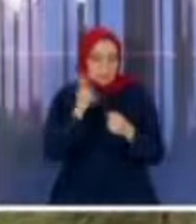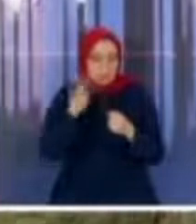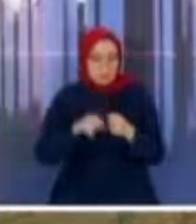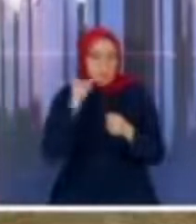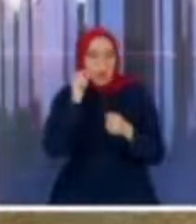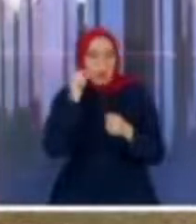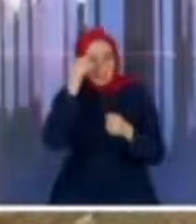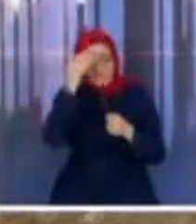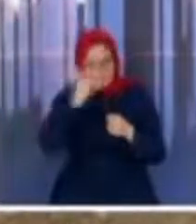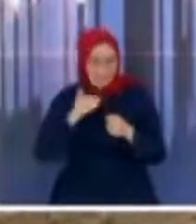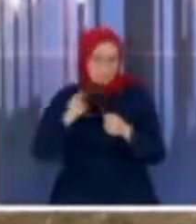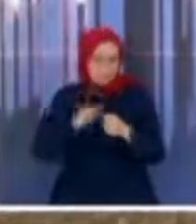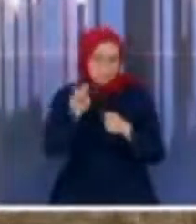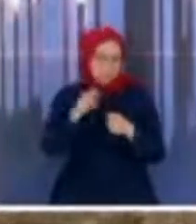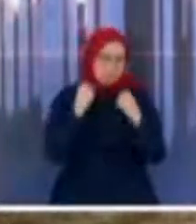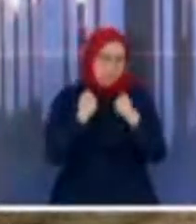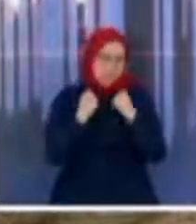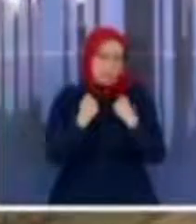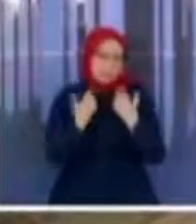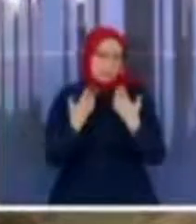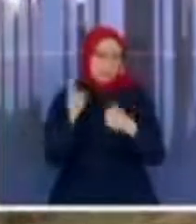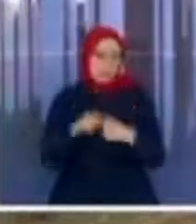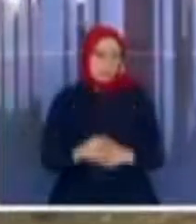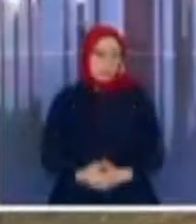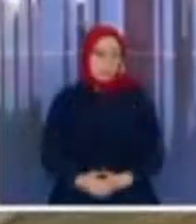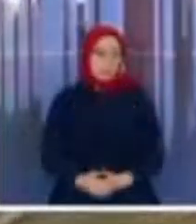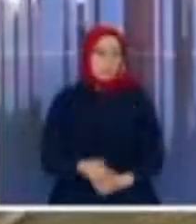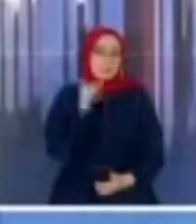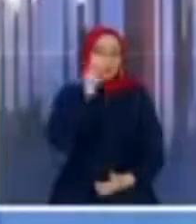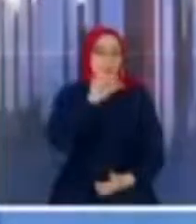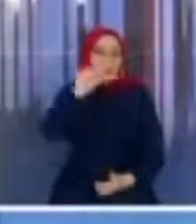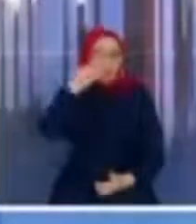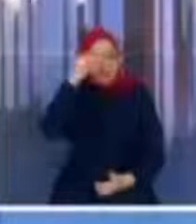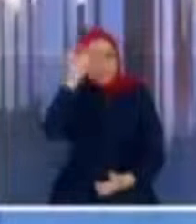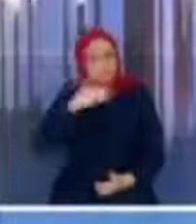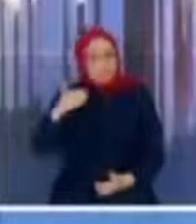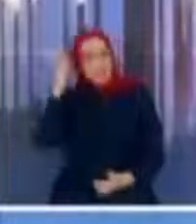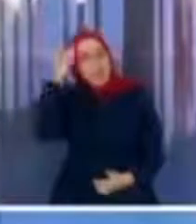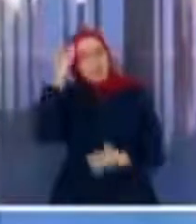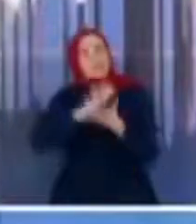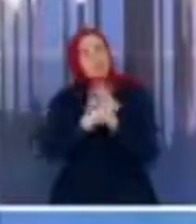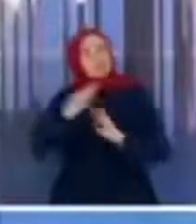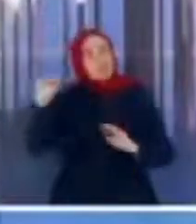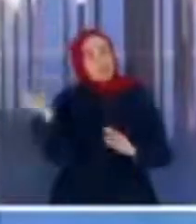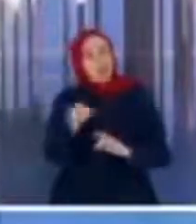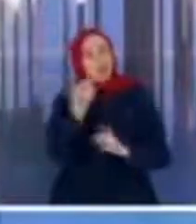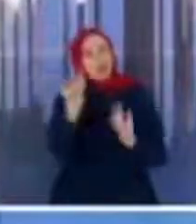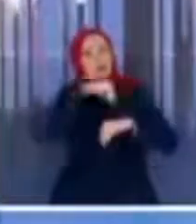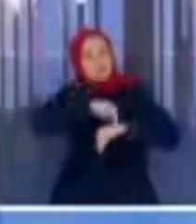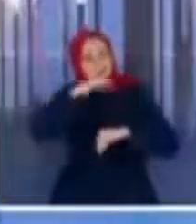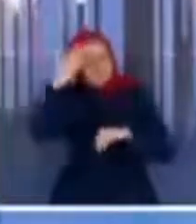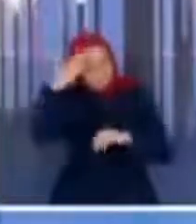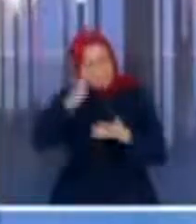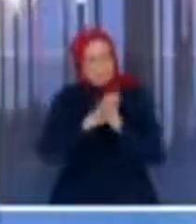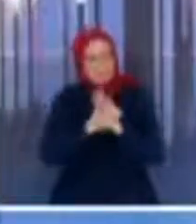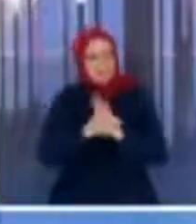عشاق التجوال. فهمت؟ علي ديما يعرف برشا حاجات، الجمعيات الكل يعرفهم وبدات الكل حتى الضيوف